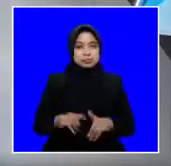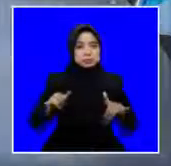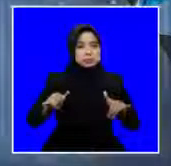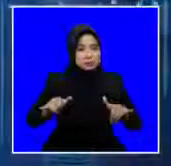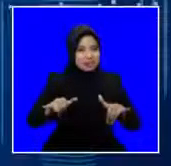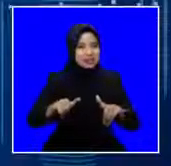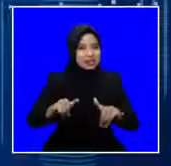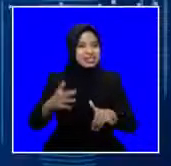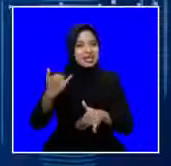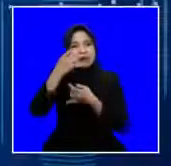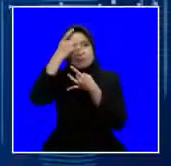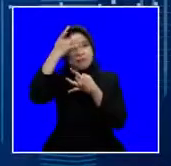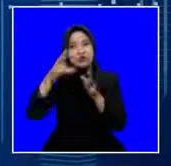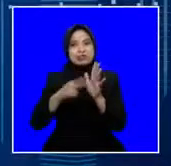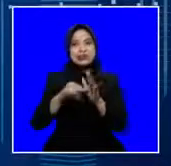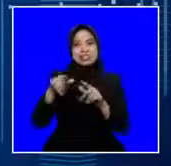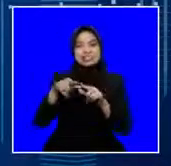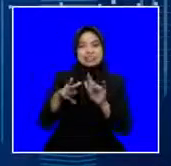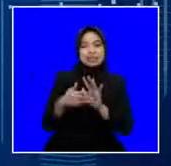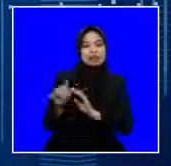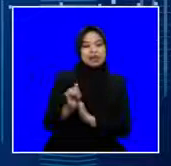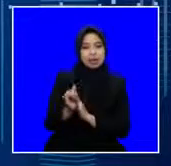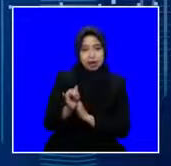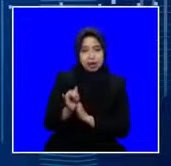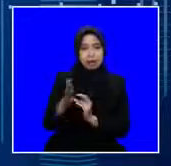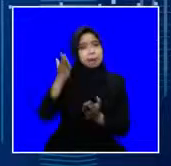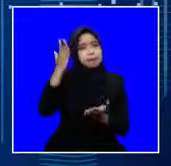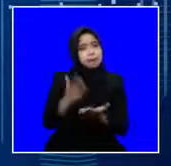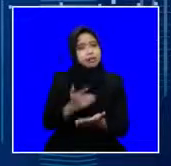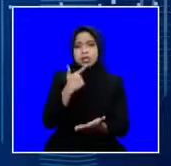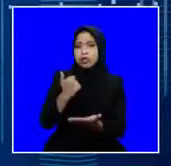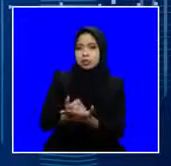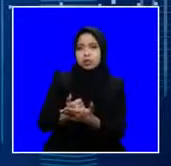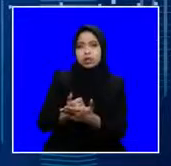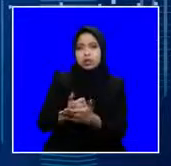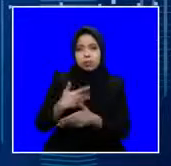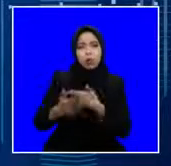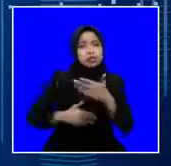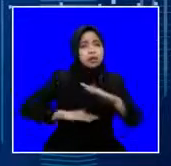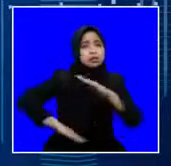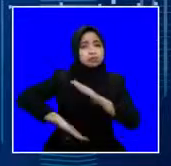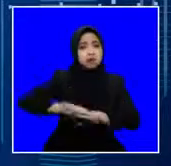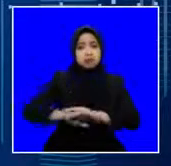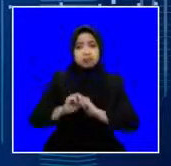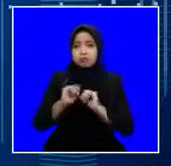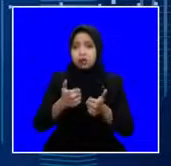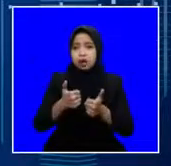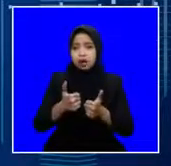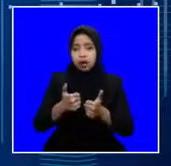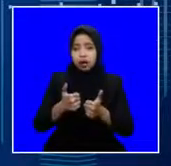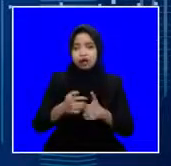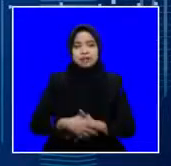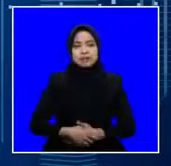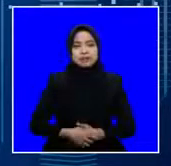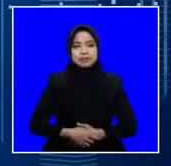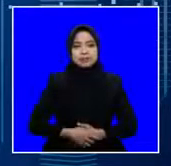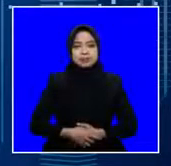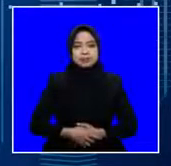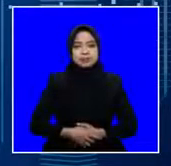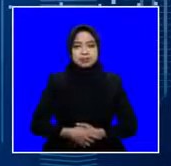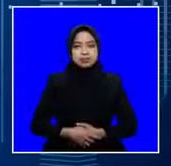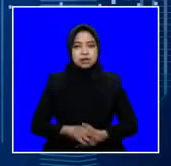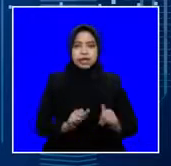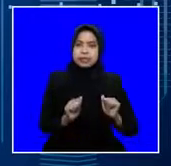dengan Prof. Nizam tadi penjelasannya. Kami memang harus memastikan ini berjalan dengan optimal atau bahkan mendekati maksimal. Tentunya kami